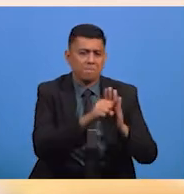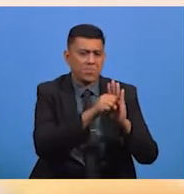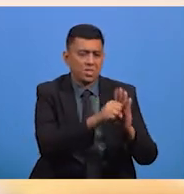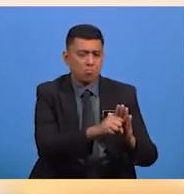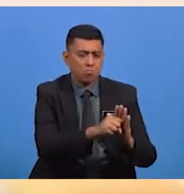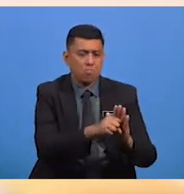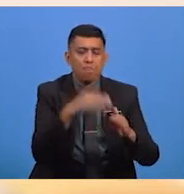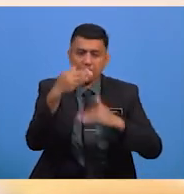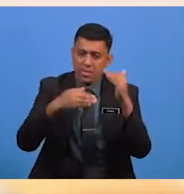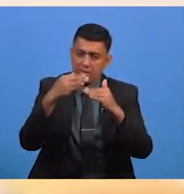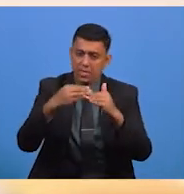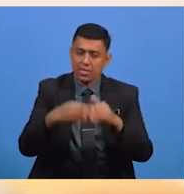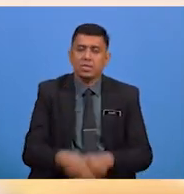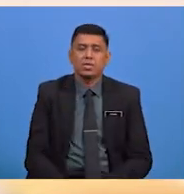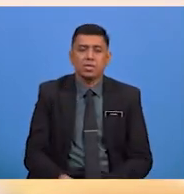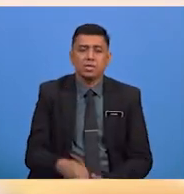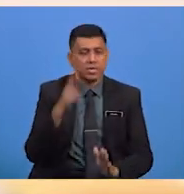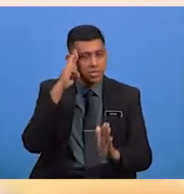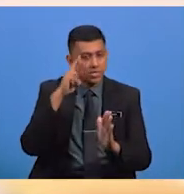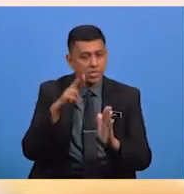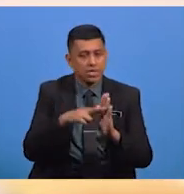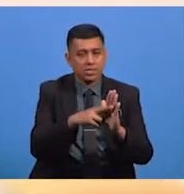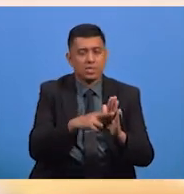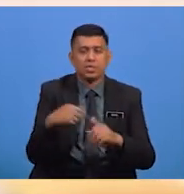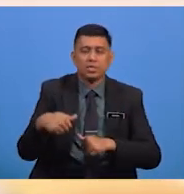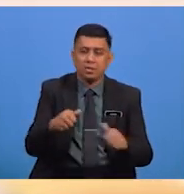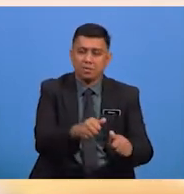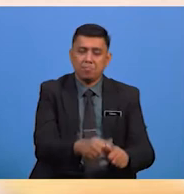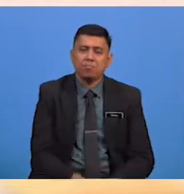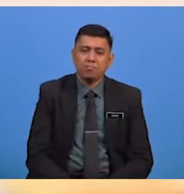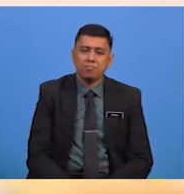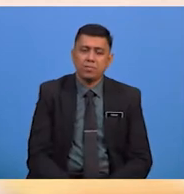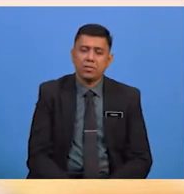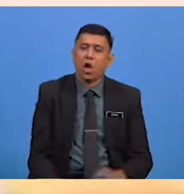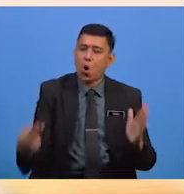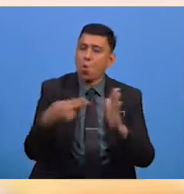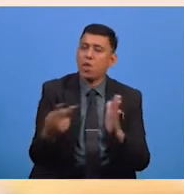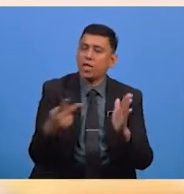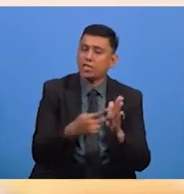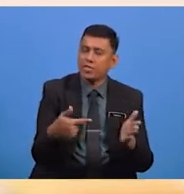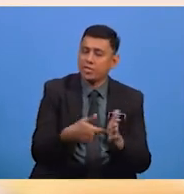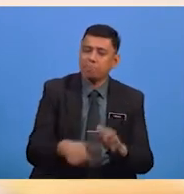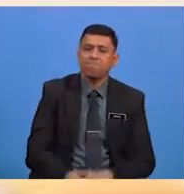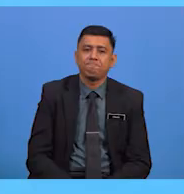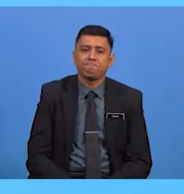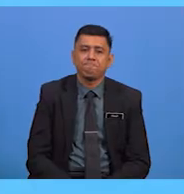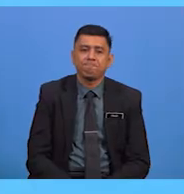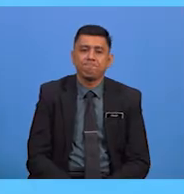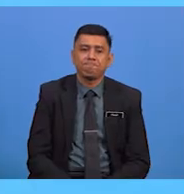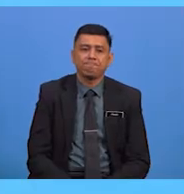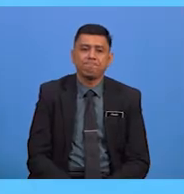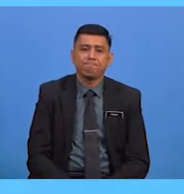bagi membina carta alir? Mari kita buat ulang kaji pantas tentang simbol-simbol carta alir.